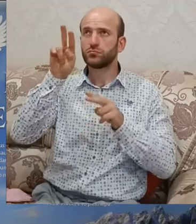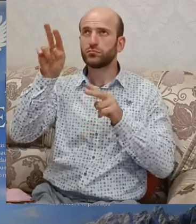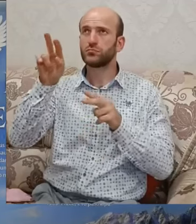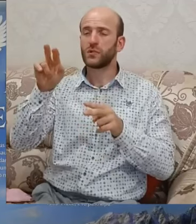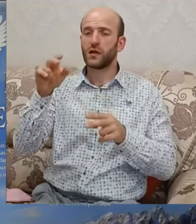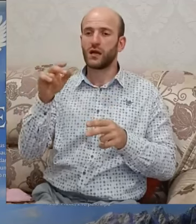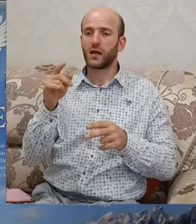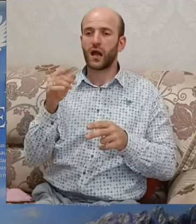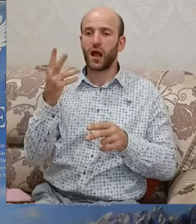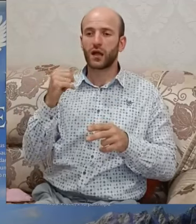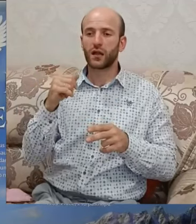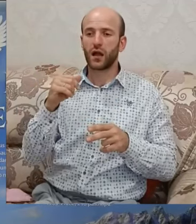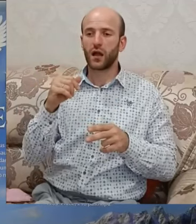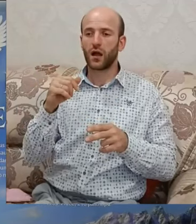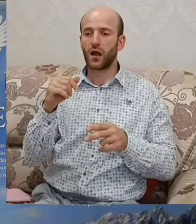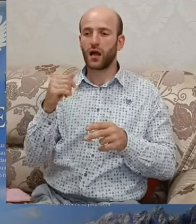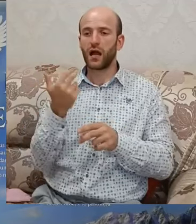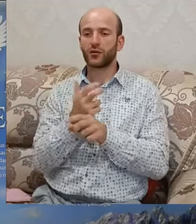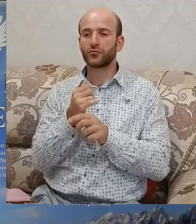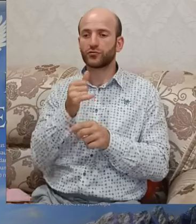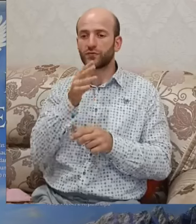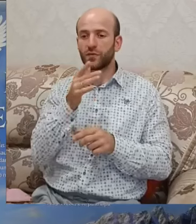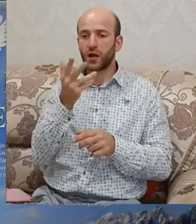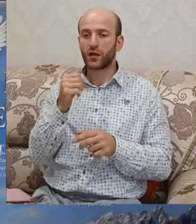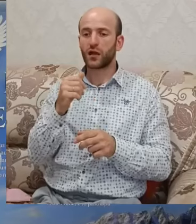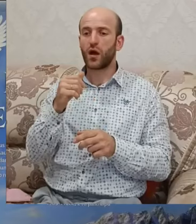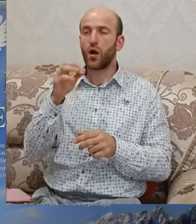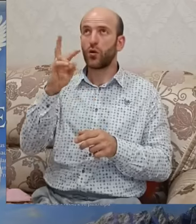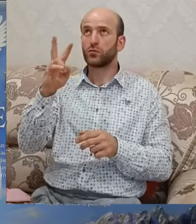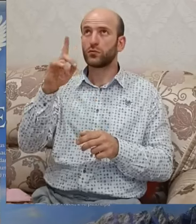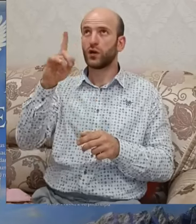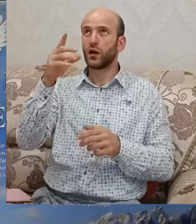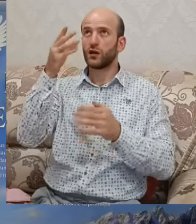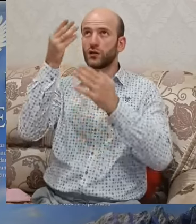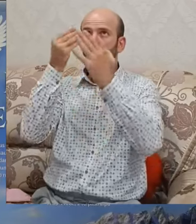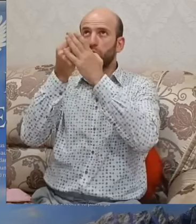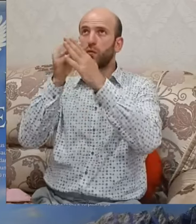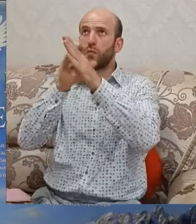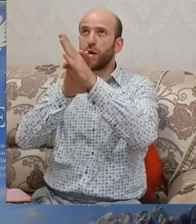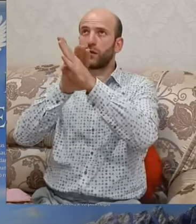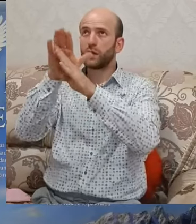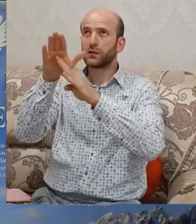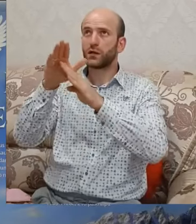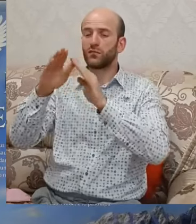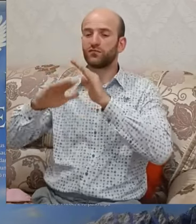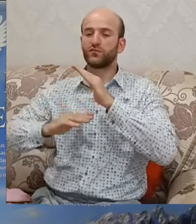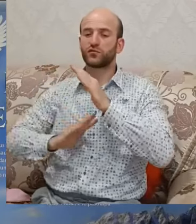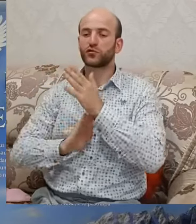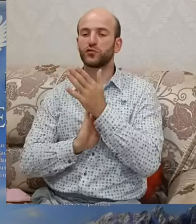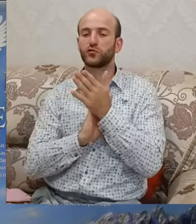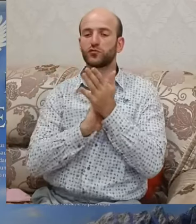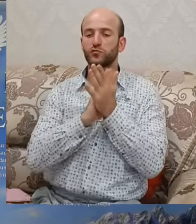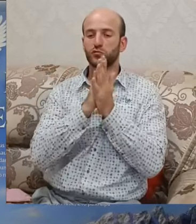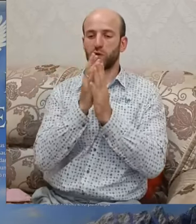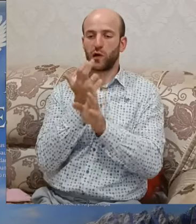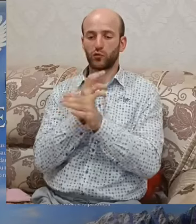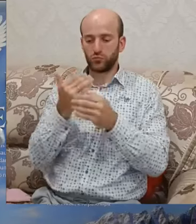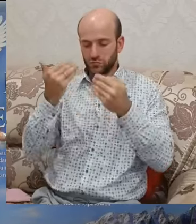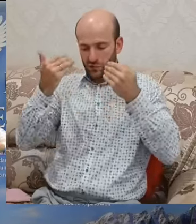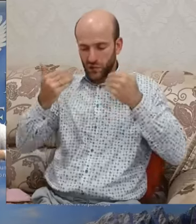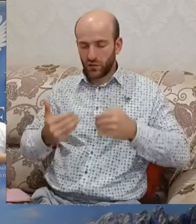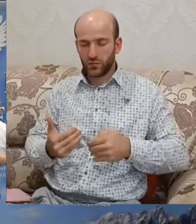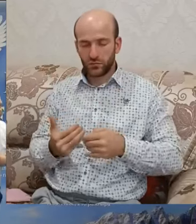всю свою полноту. Todėl šiandien neturėtų būti sunku atleisti. Поэтому сегодня не должно быть тяжело простить. Todėl šiandien neturėtų